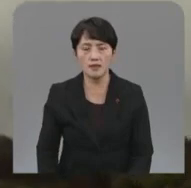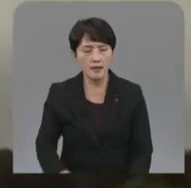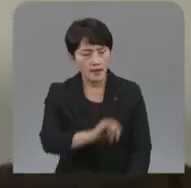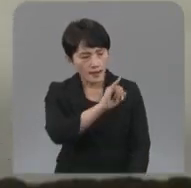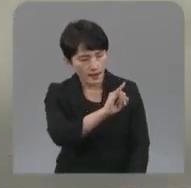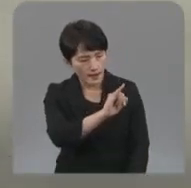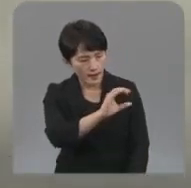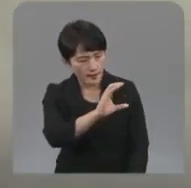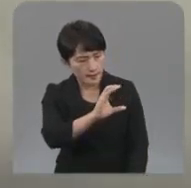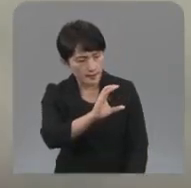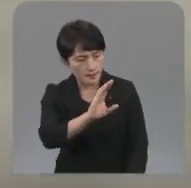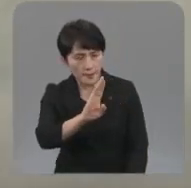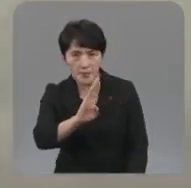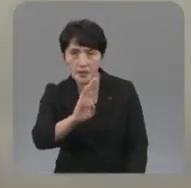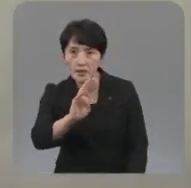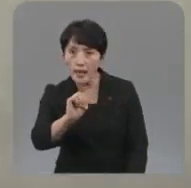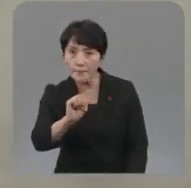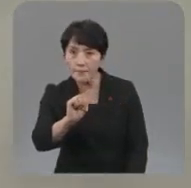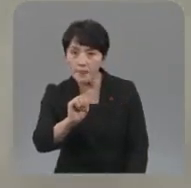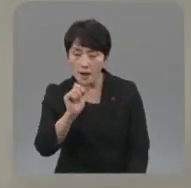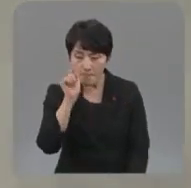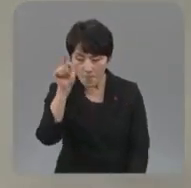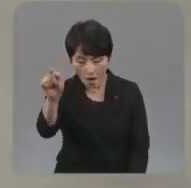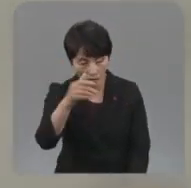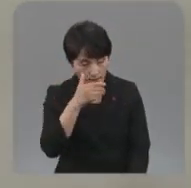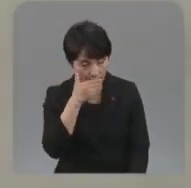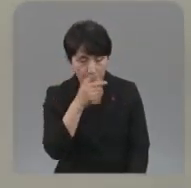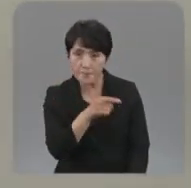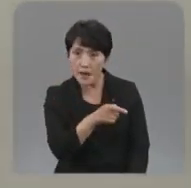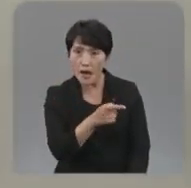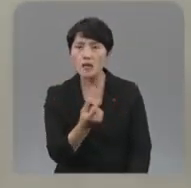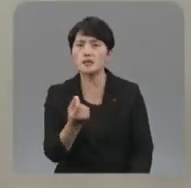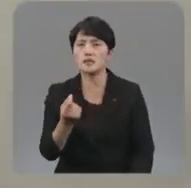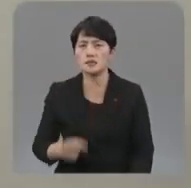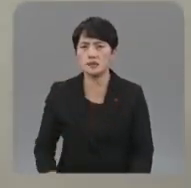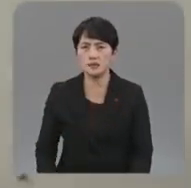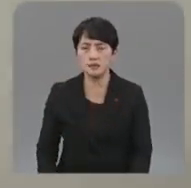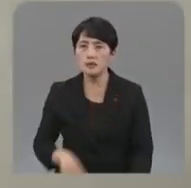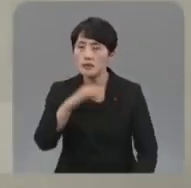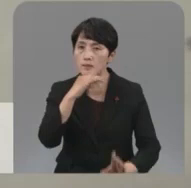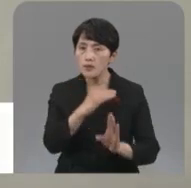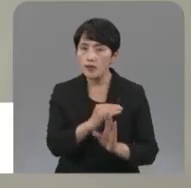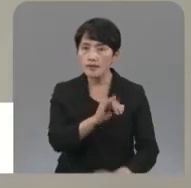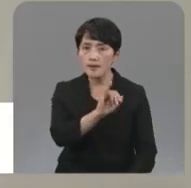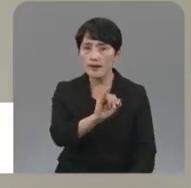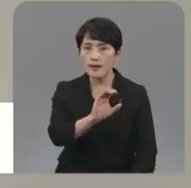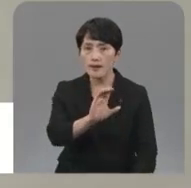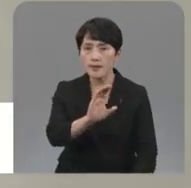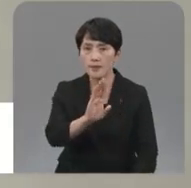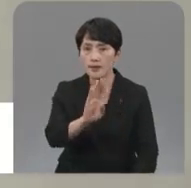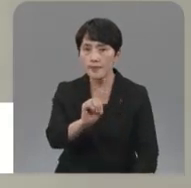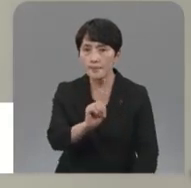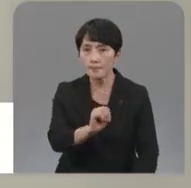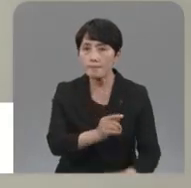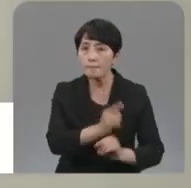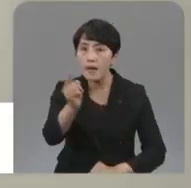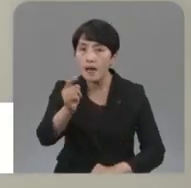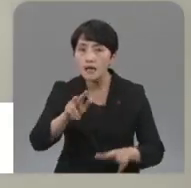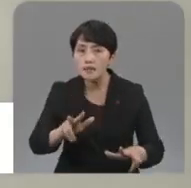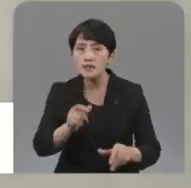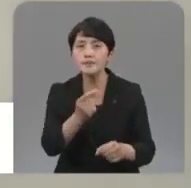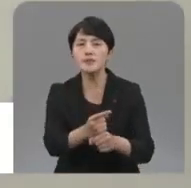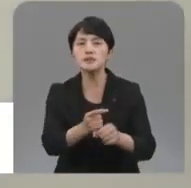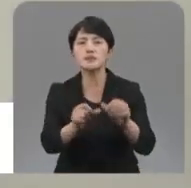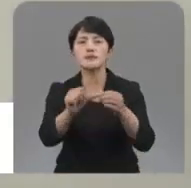parcouru 1000 km avant de tomber dans la mer de l'Est géographiquement cette dernière Sare la péninsule coréenne de l'archipel japonais il s'agit du